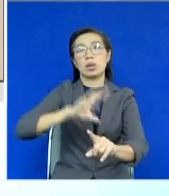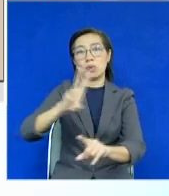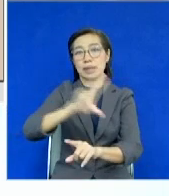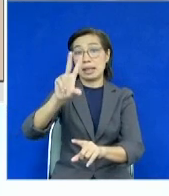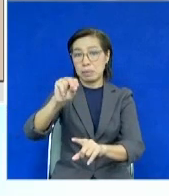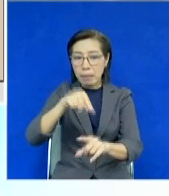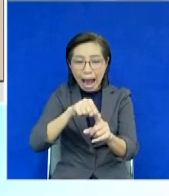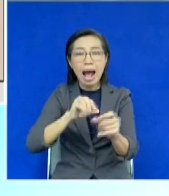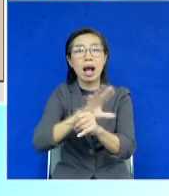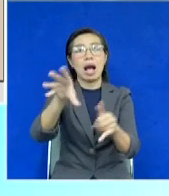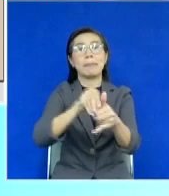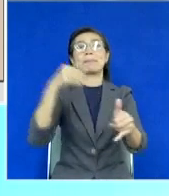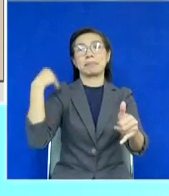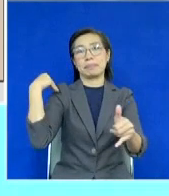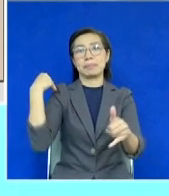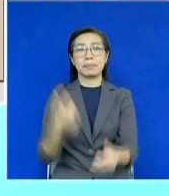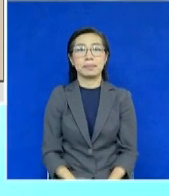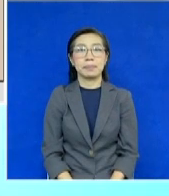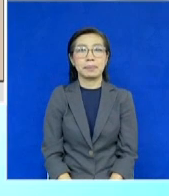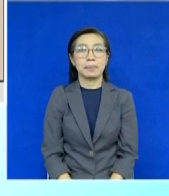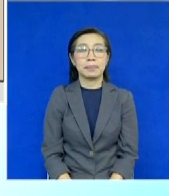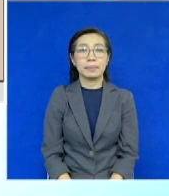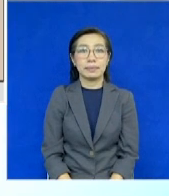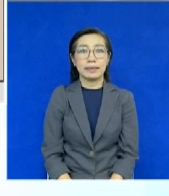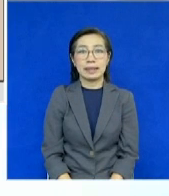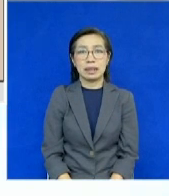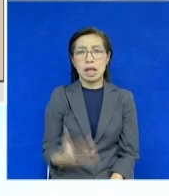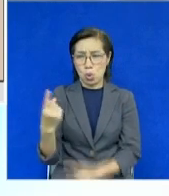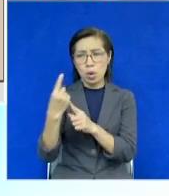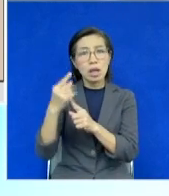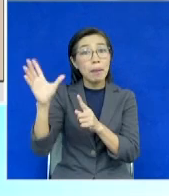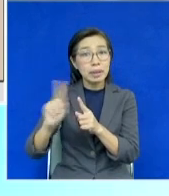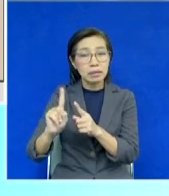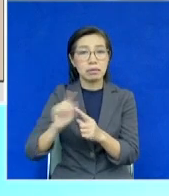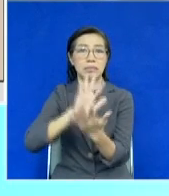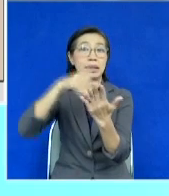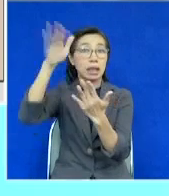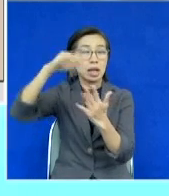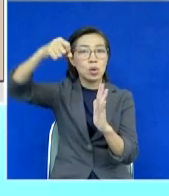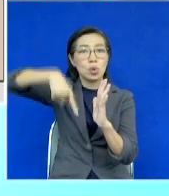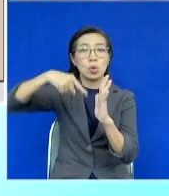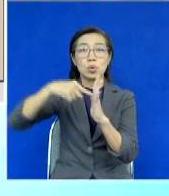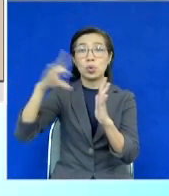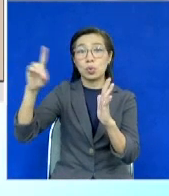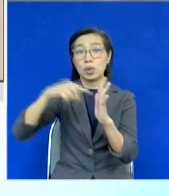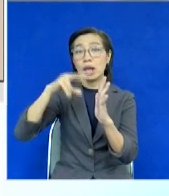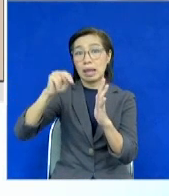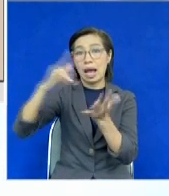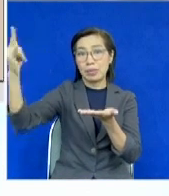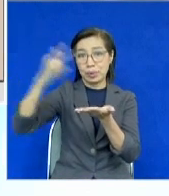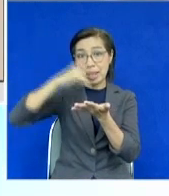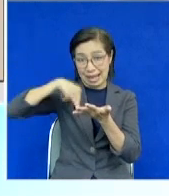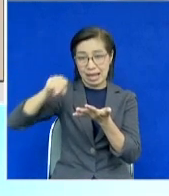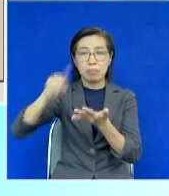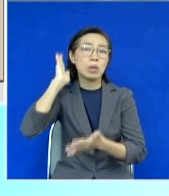ายนผลพบเชื้อค่ะอีกหนึ่งรายนะคะเดินทางกลับมาจากประเทศซูดานค่ะเป็นผู้ป่วยเพศชาย